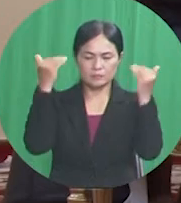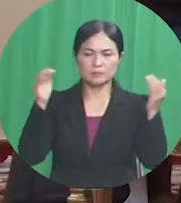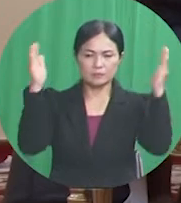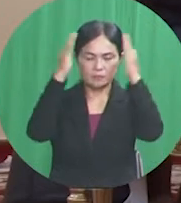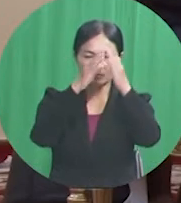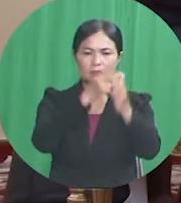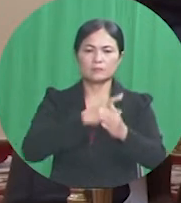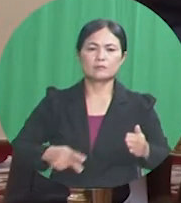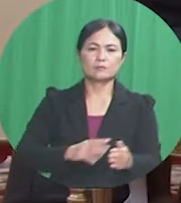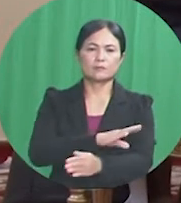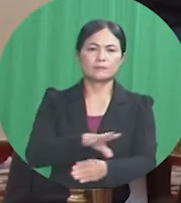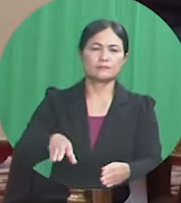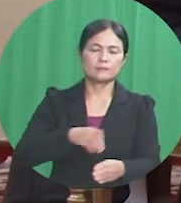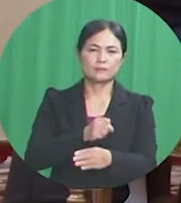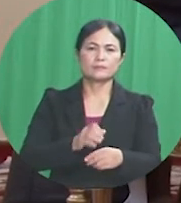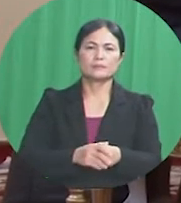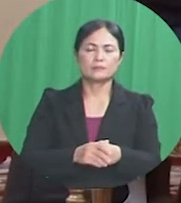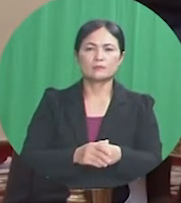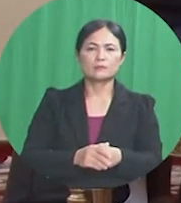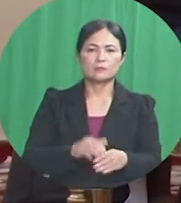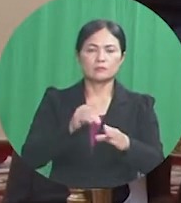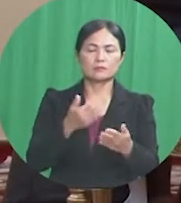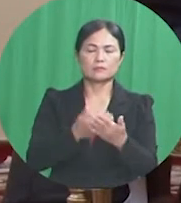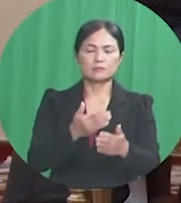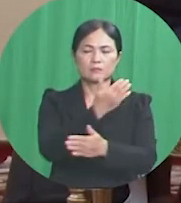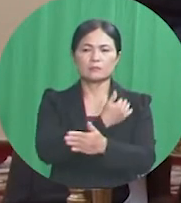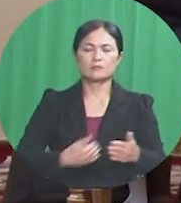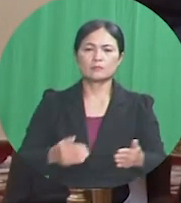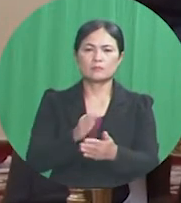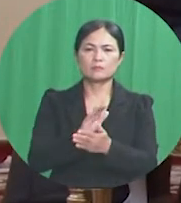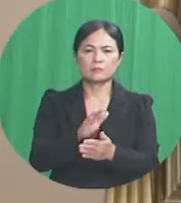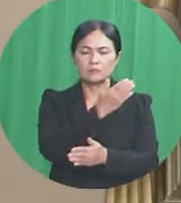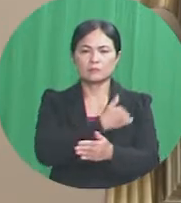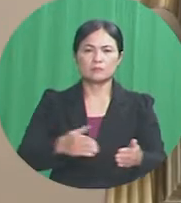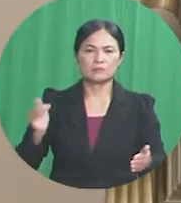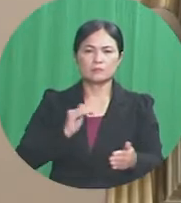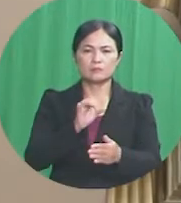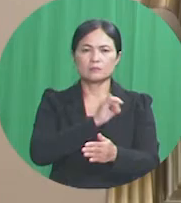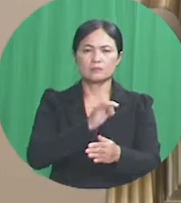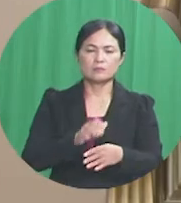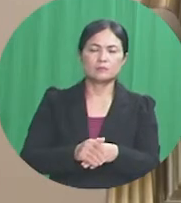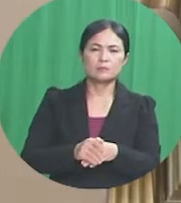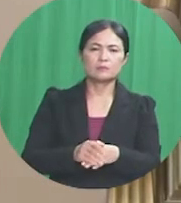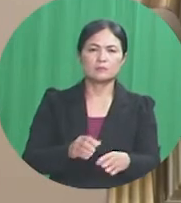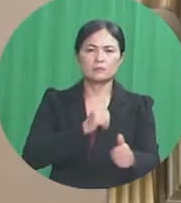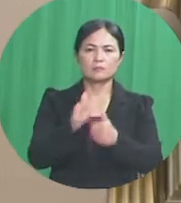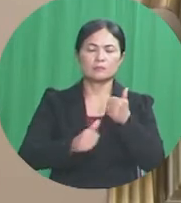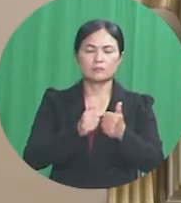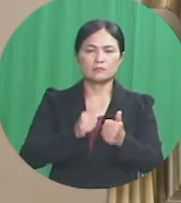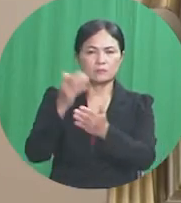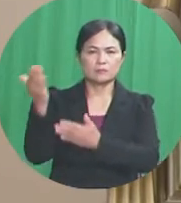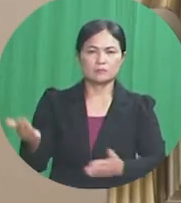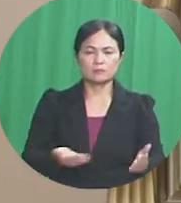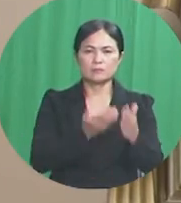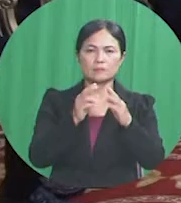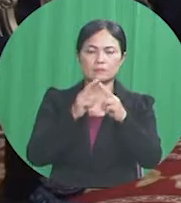ព្រះមហាក្សត្រនៃព្រះរាជាណាចក្រកម្ពុជានិងក្នុងនាមសម្ដេចផ្ទាល់សម្ដេចវិបុលសេនាភក្តីសាយឈុំបានសម្ដែងនៃការស្វាគមន៍